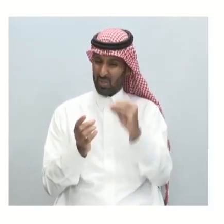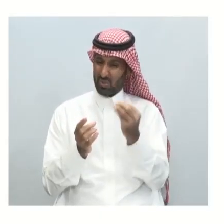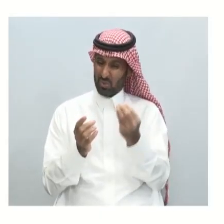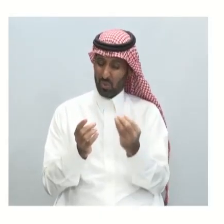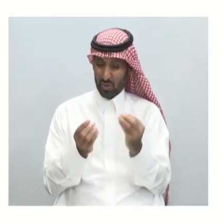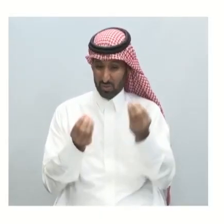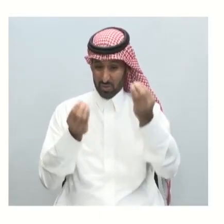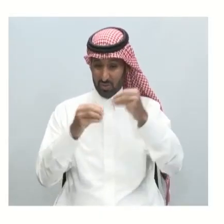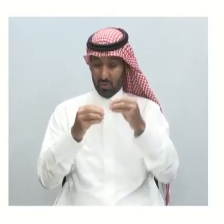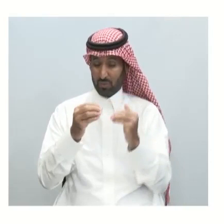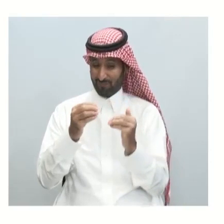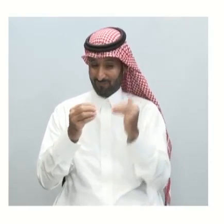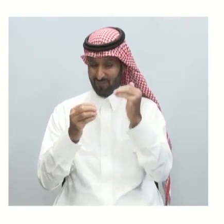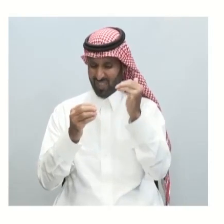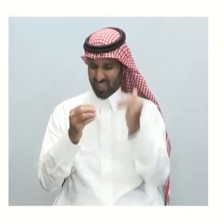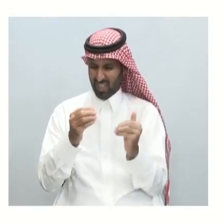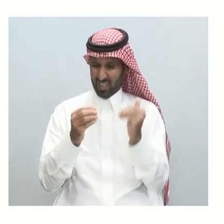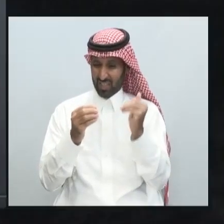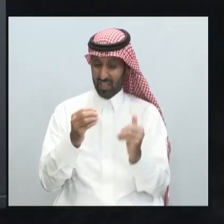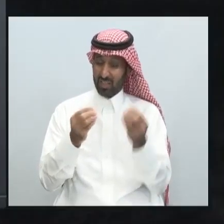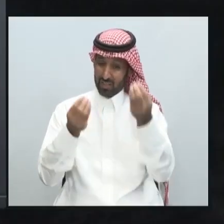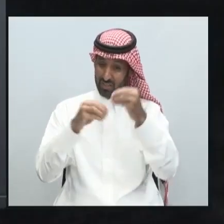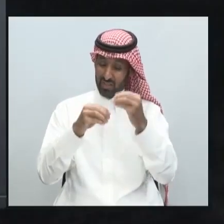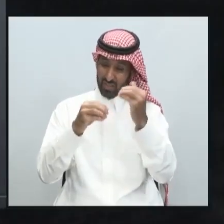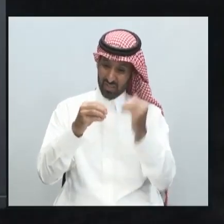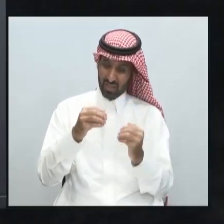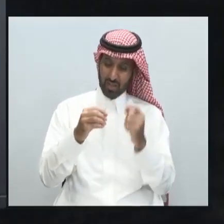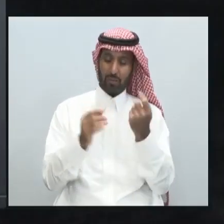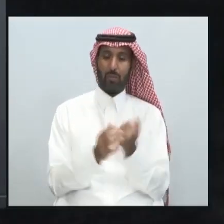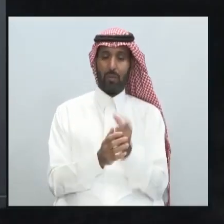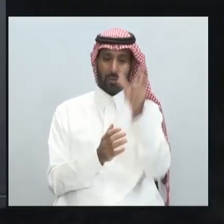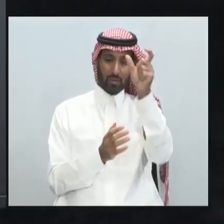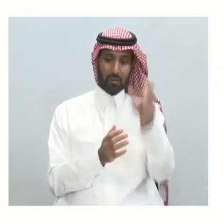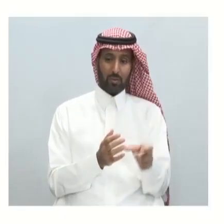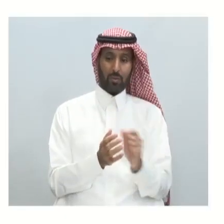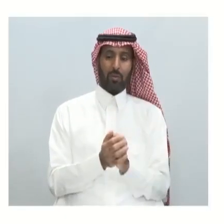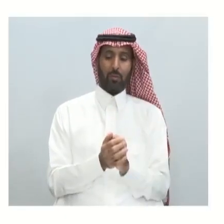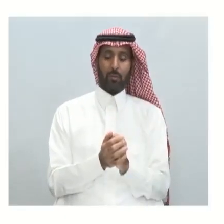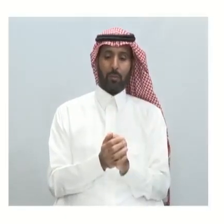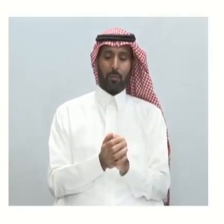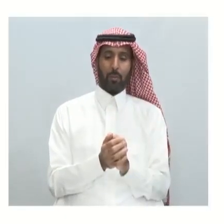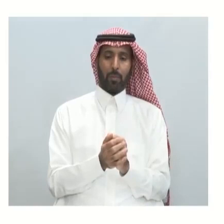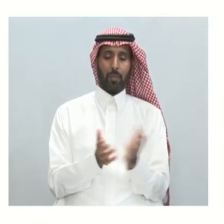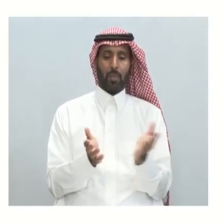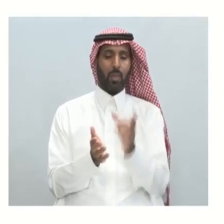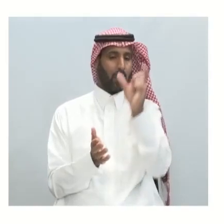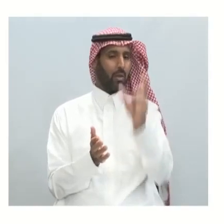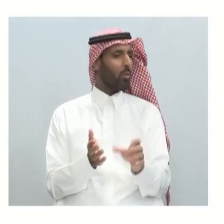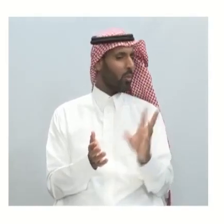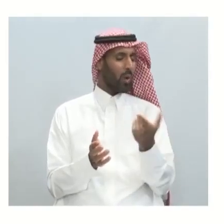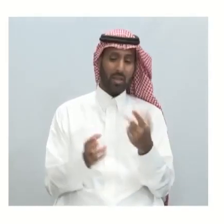الذري ع عبر المجموعه يقل كلما زاد العدد الذري عبر المجموعه ما هي